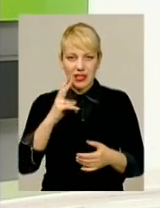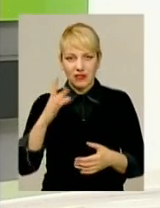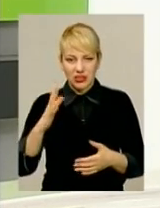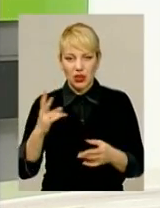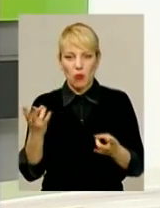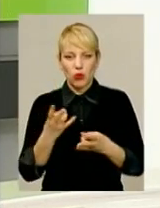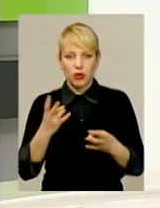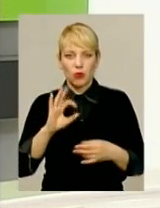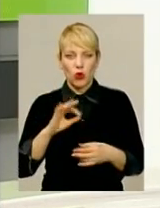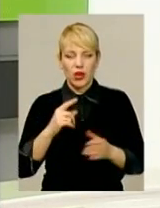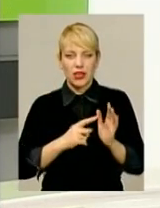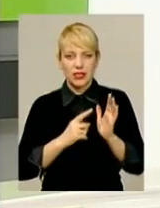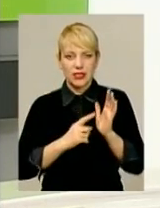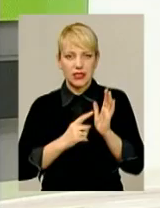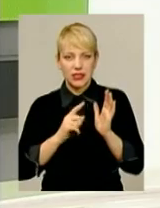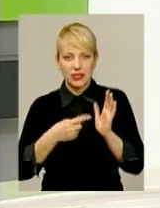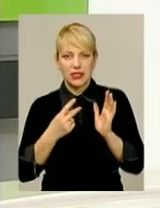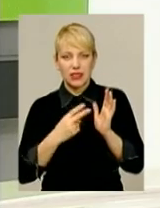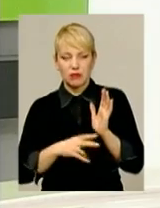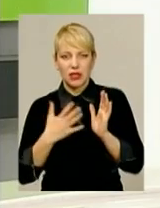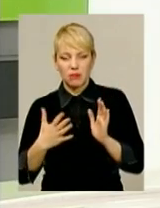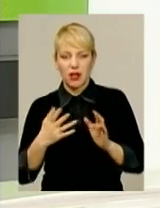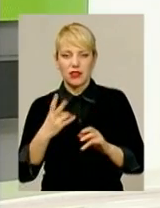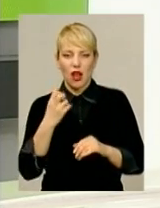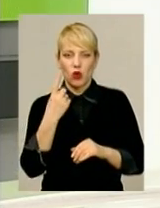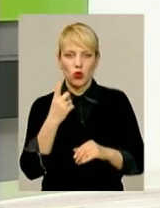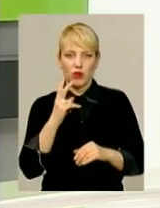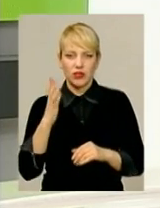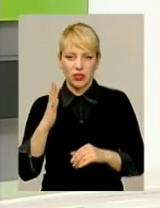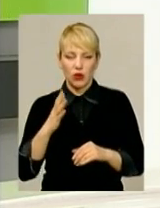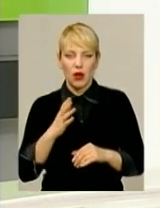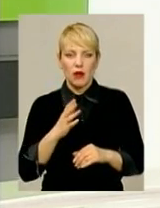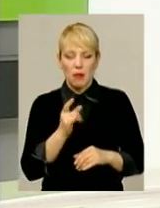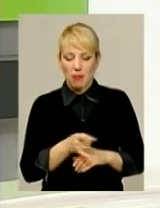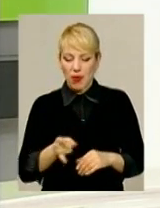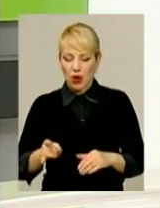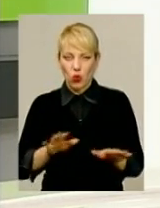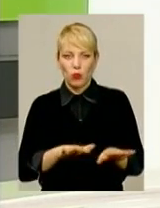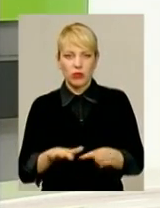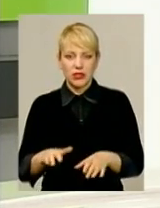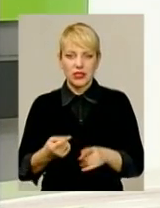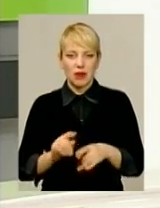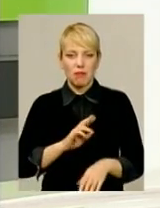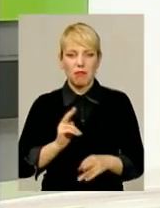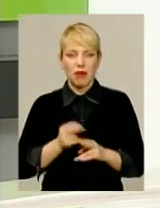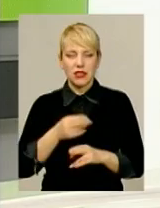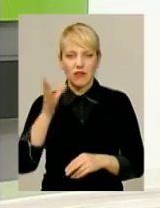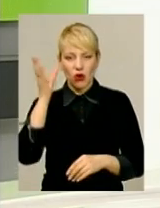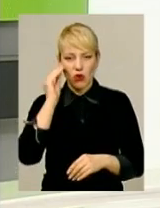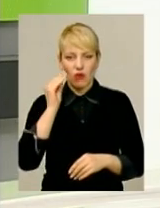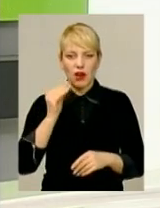норм, 0,75 на квартиру паркомісця. Це без врахування паркомісць для